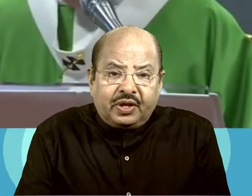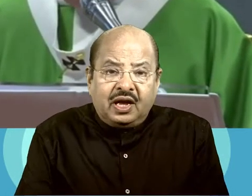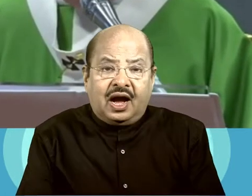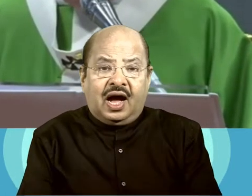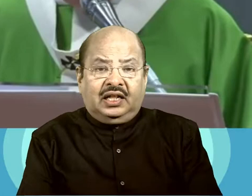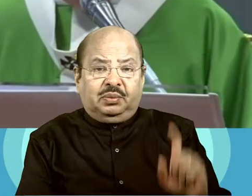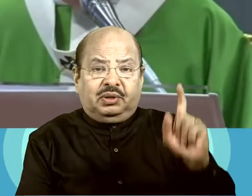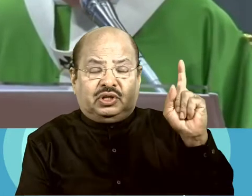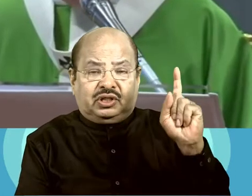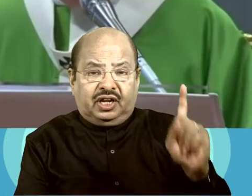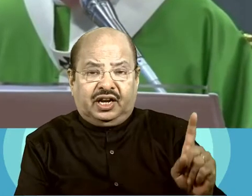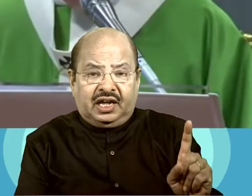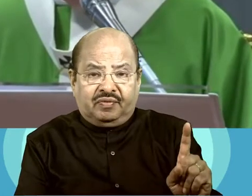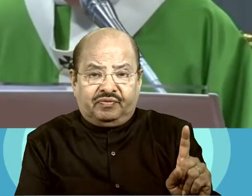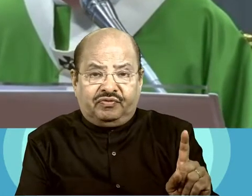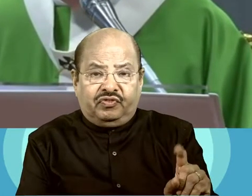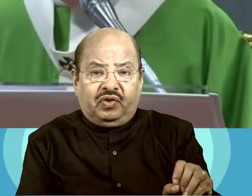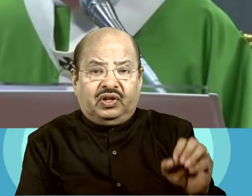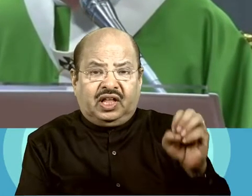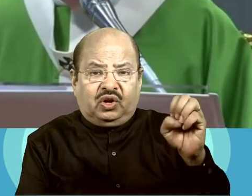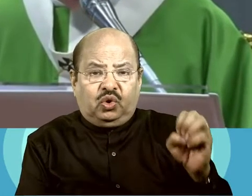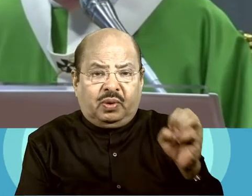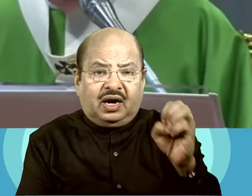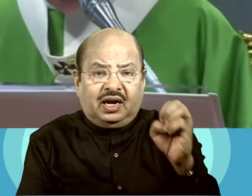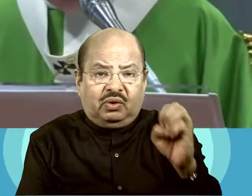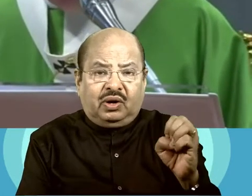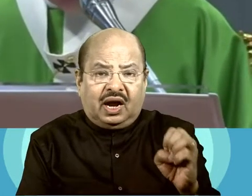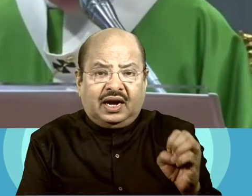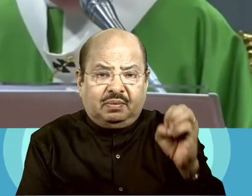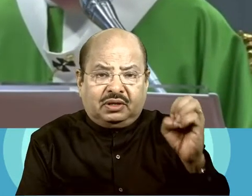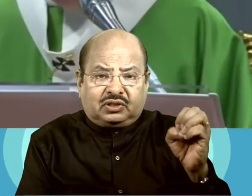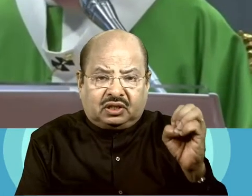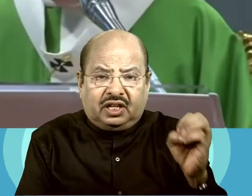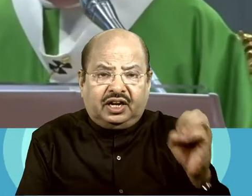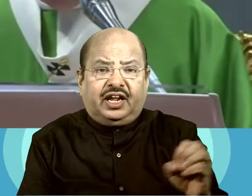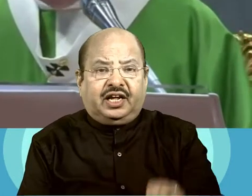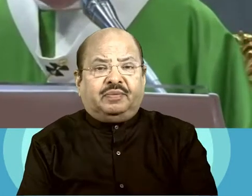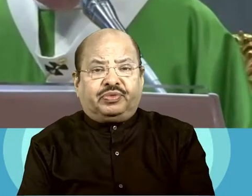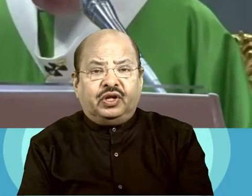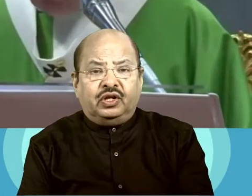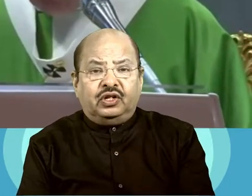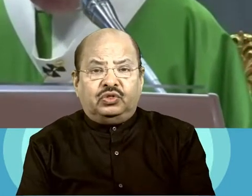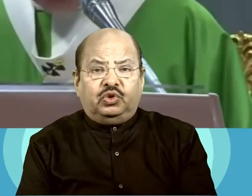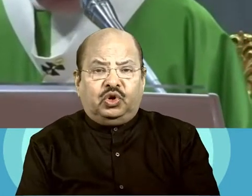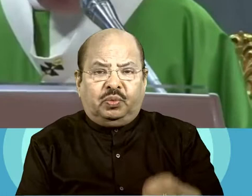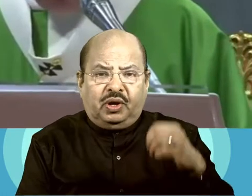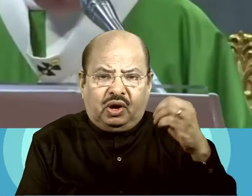മേധാവിത്വത്തിൻ്റെയും ആധിപത്യത്തിൻ്റെയും വിവിധ രൂപങ്ങളിലുള്ള അടിമത്തത്തിൻ്റെയും